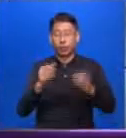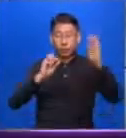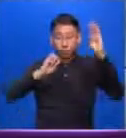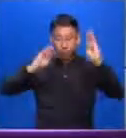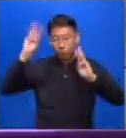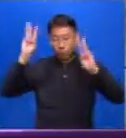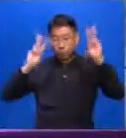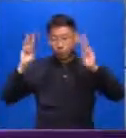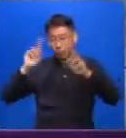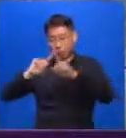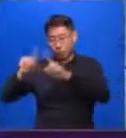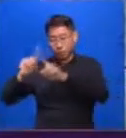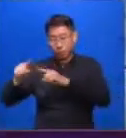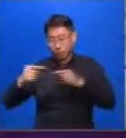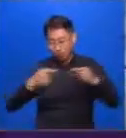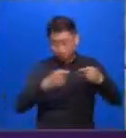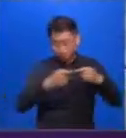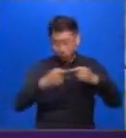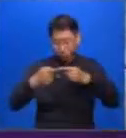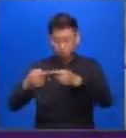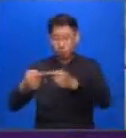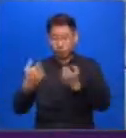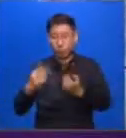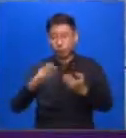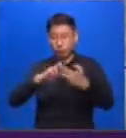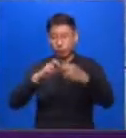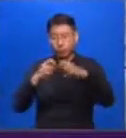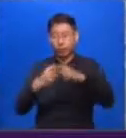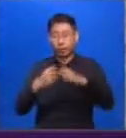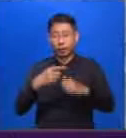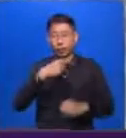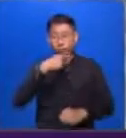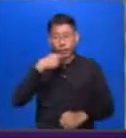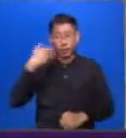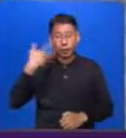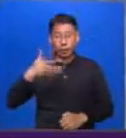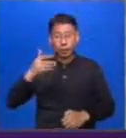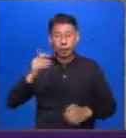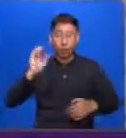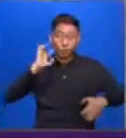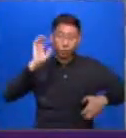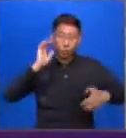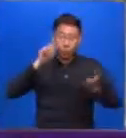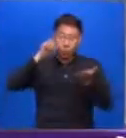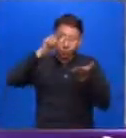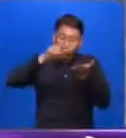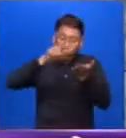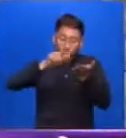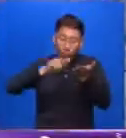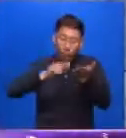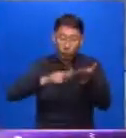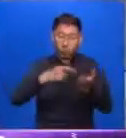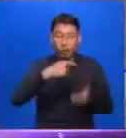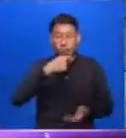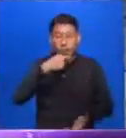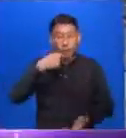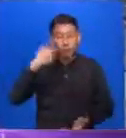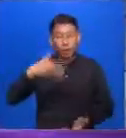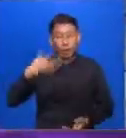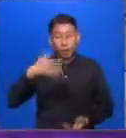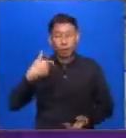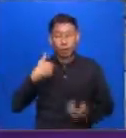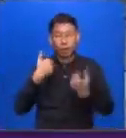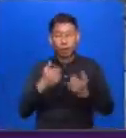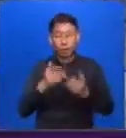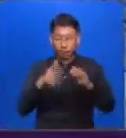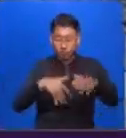ตาคลีเชื่อมต่อไปคลองชลประทานที่รับน้ำจากจังหวัดลพบุรีลดระดับลงต่อเนื่องแห้งคอร์ดค่ะหลังจาก